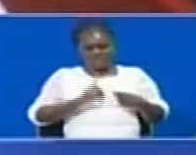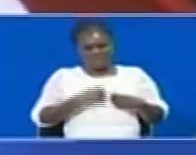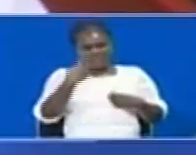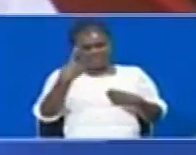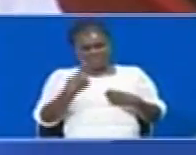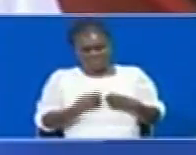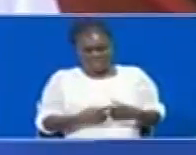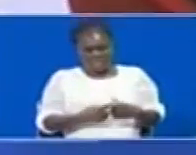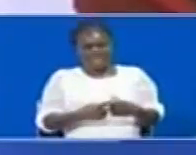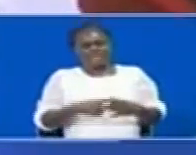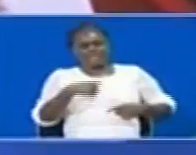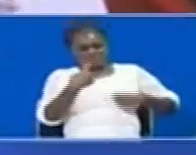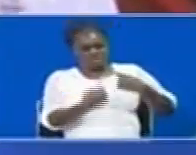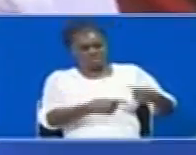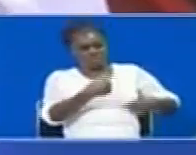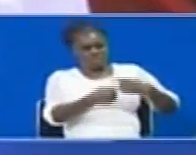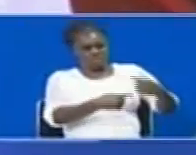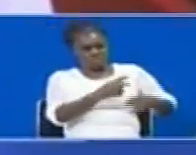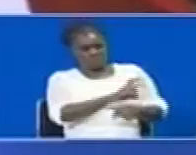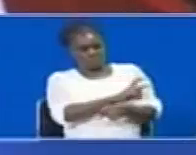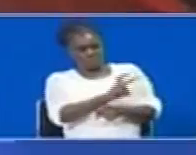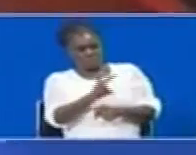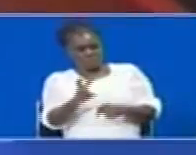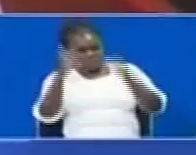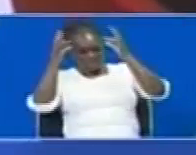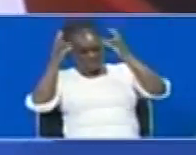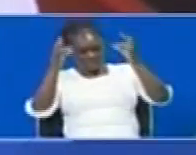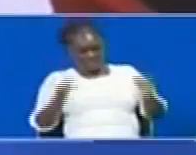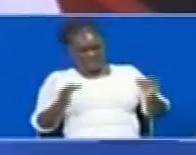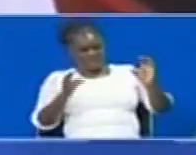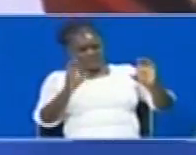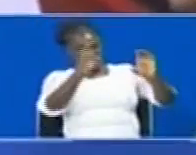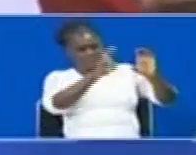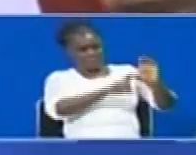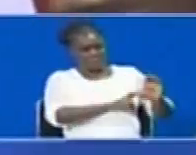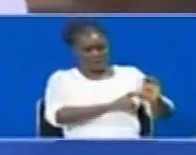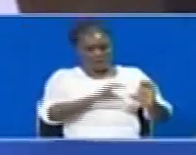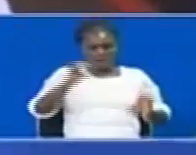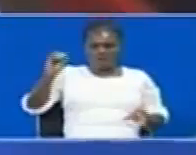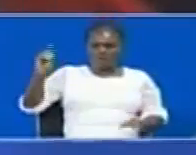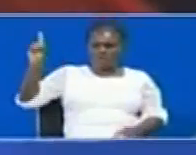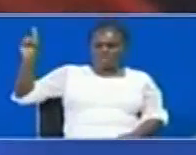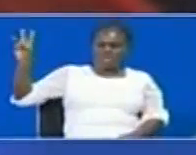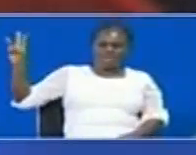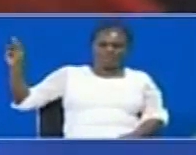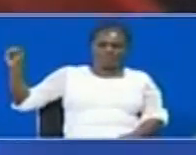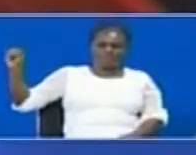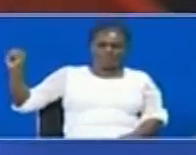akapiga moyo kombi na akaamua aingie kwenye chama hicho cha ODM.